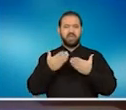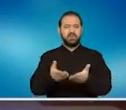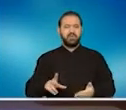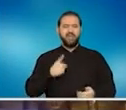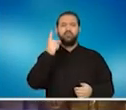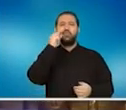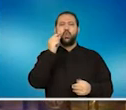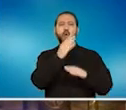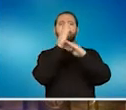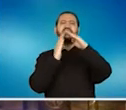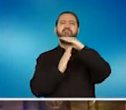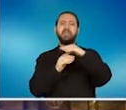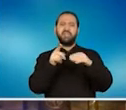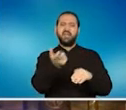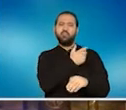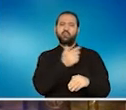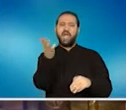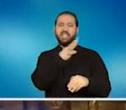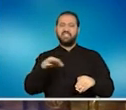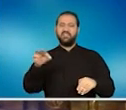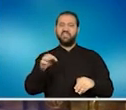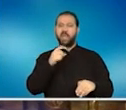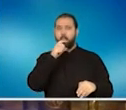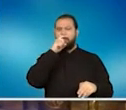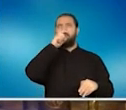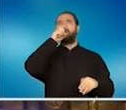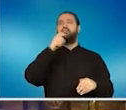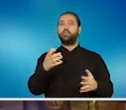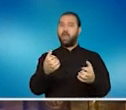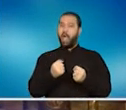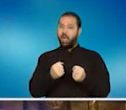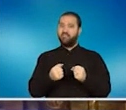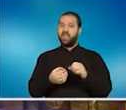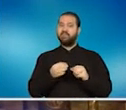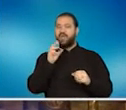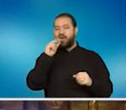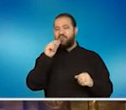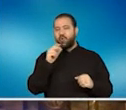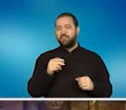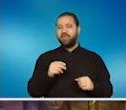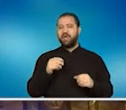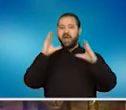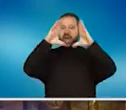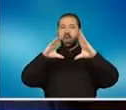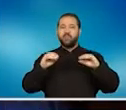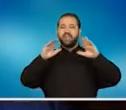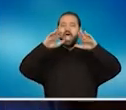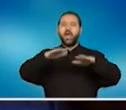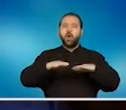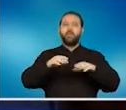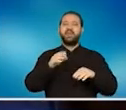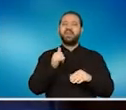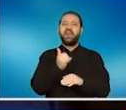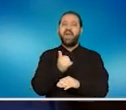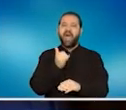foarte modest. Deci el putea să fie mândru că avea, vorba românului, acoperire în aur din punct